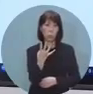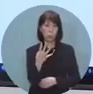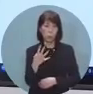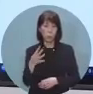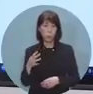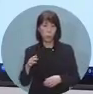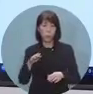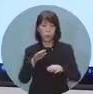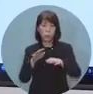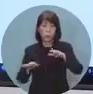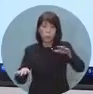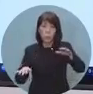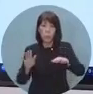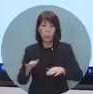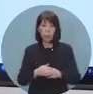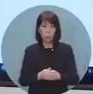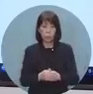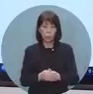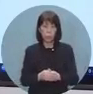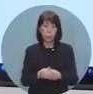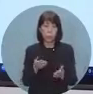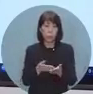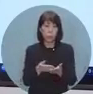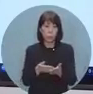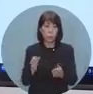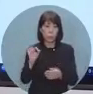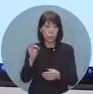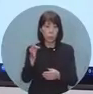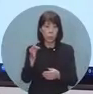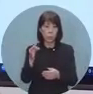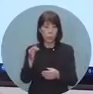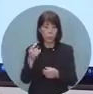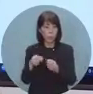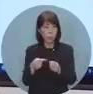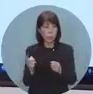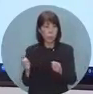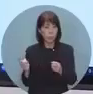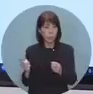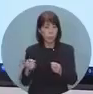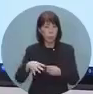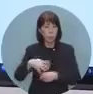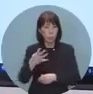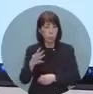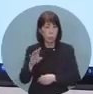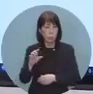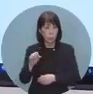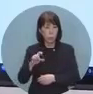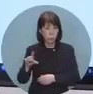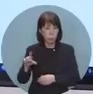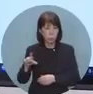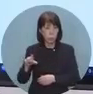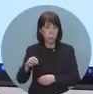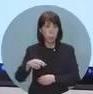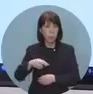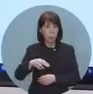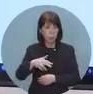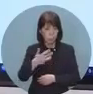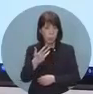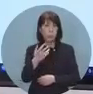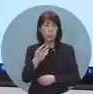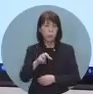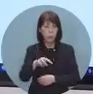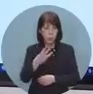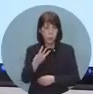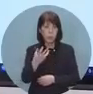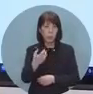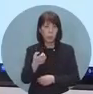こんなに住民に対してですね説明した金額が1年でえ約400億円380389円も上がっ